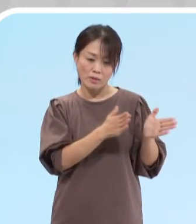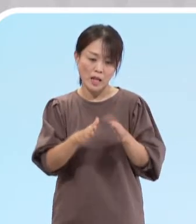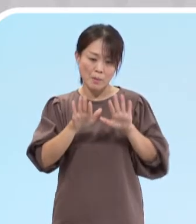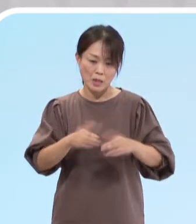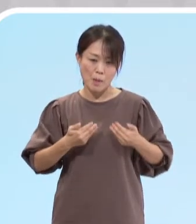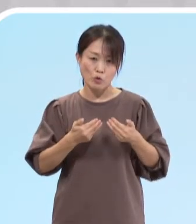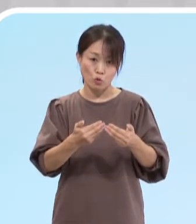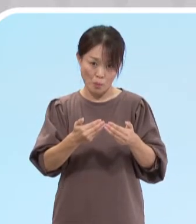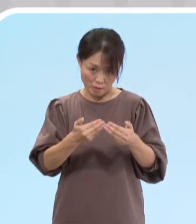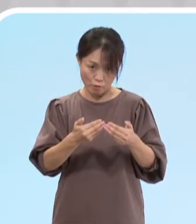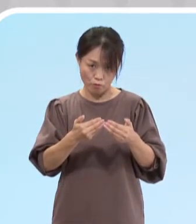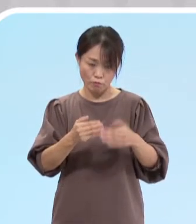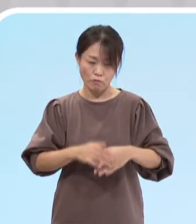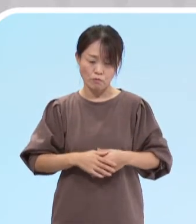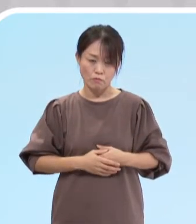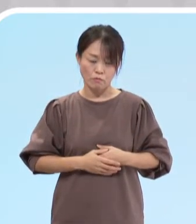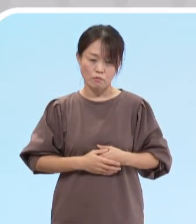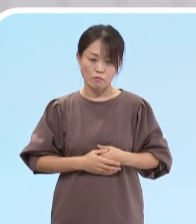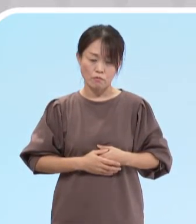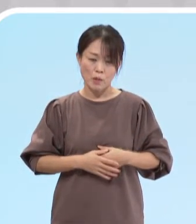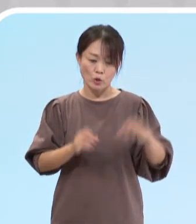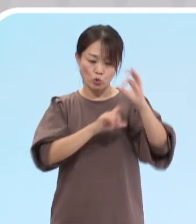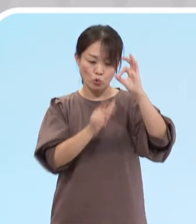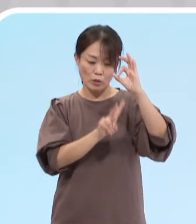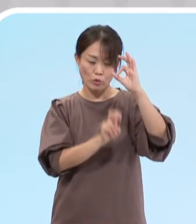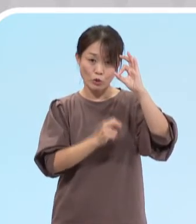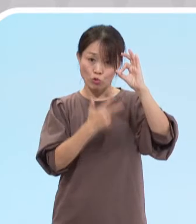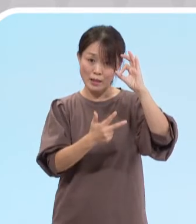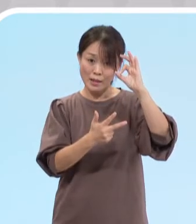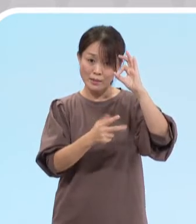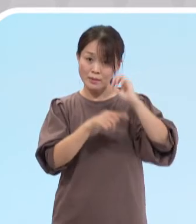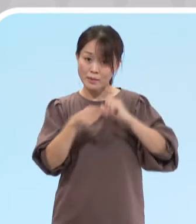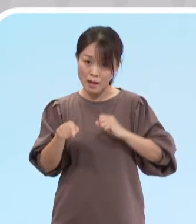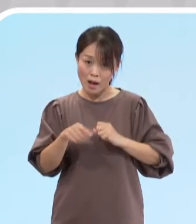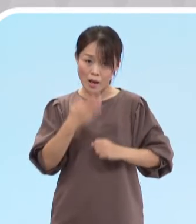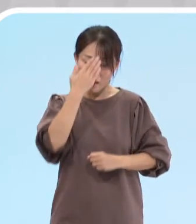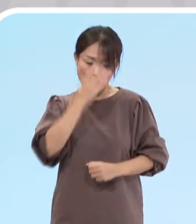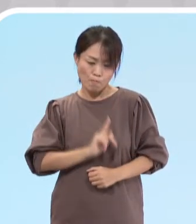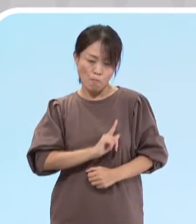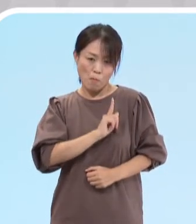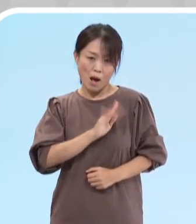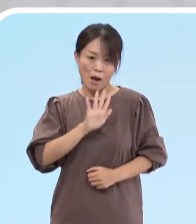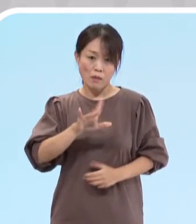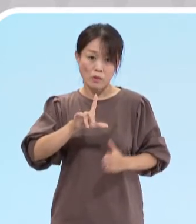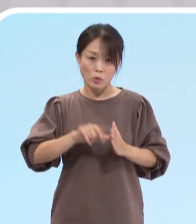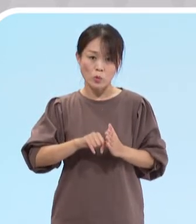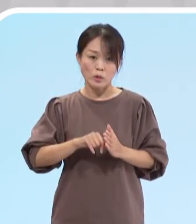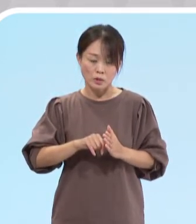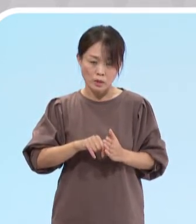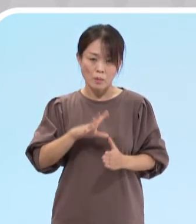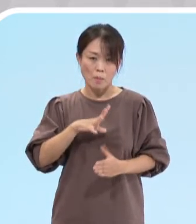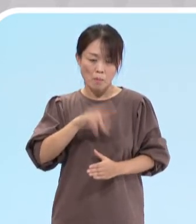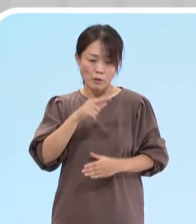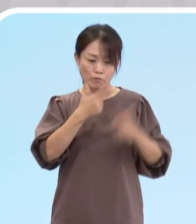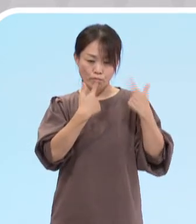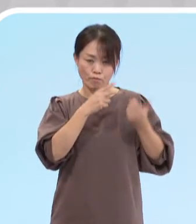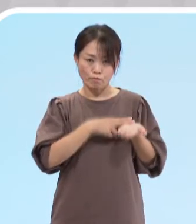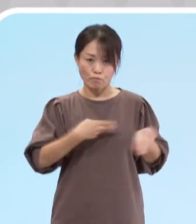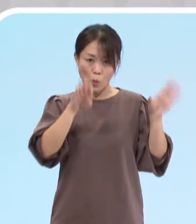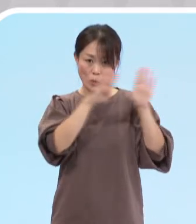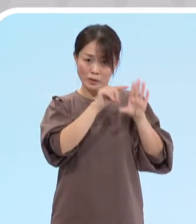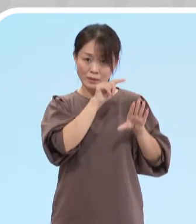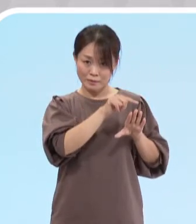関の整備を進めていきます。10月27日からは発熱の症状があれば、まずは